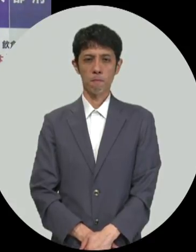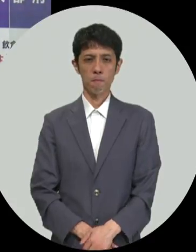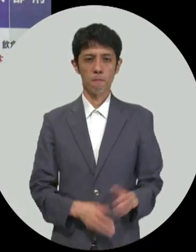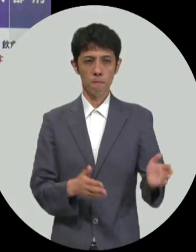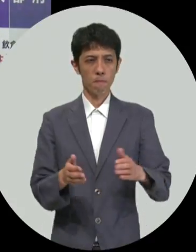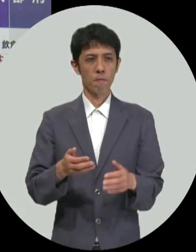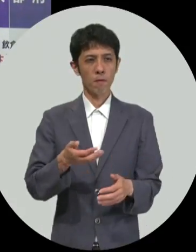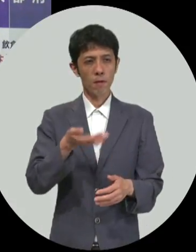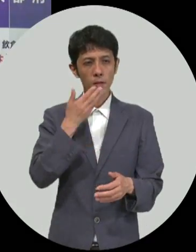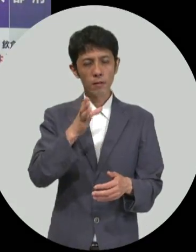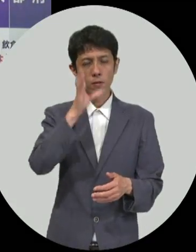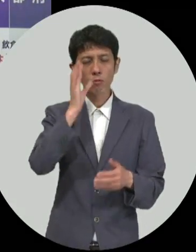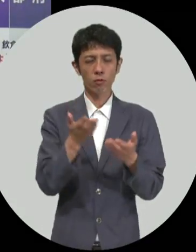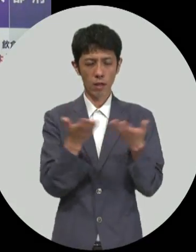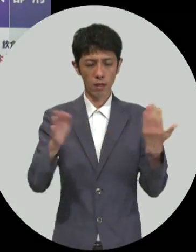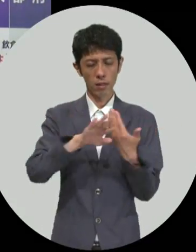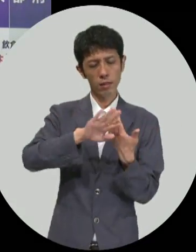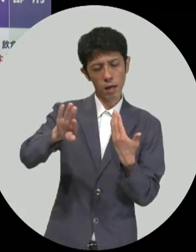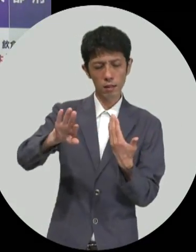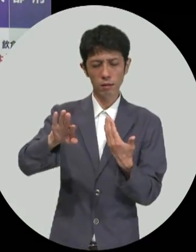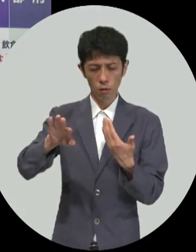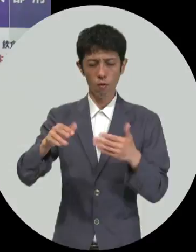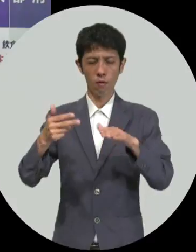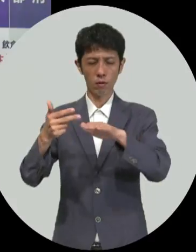飲食店等以外の施設に対します